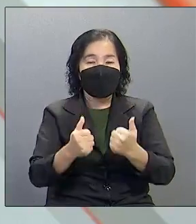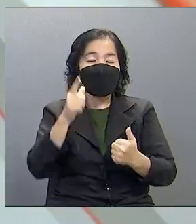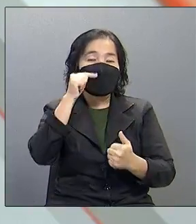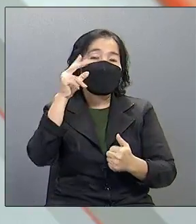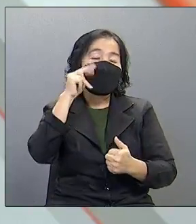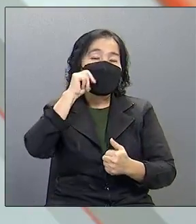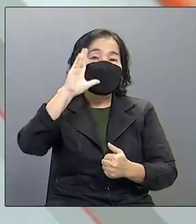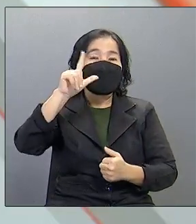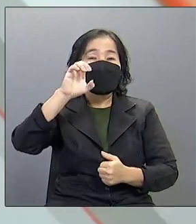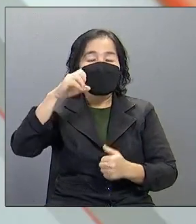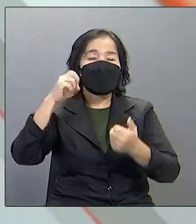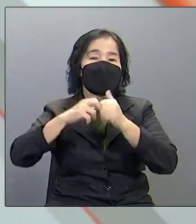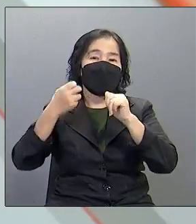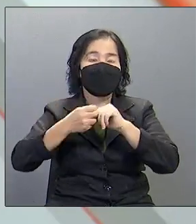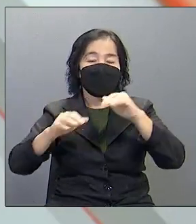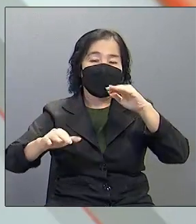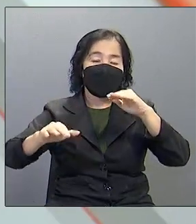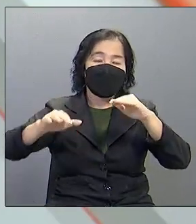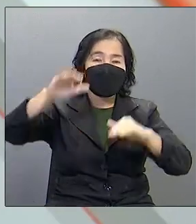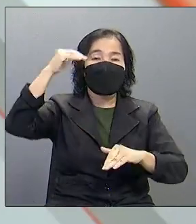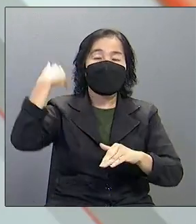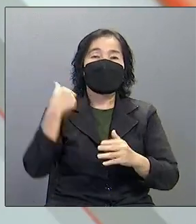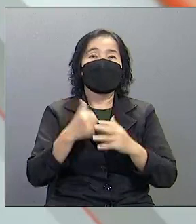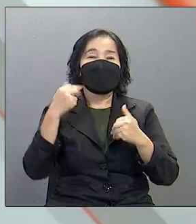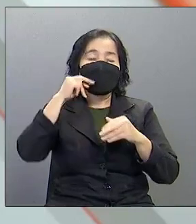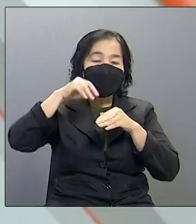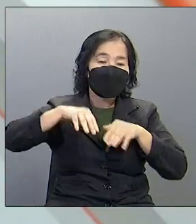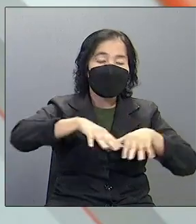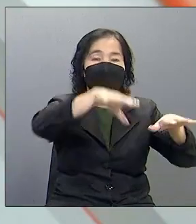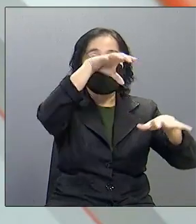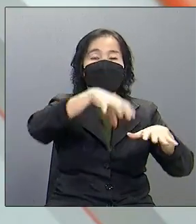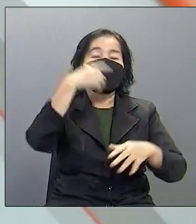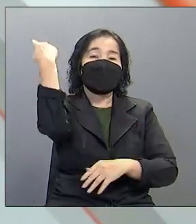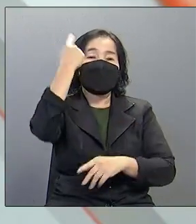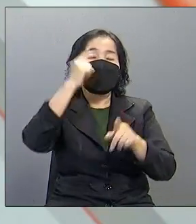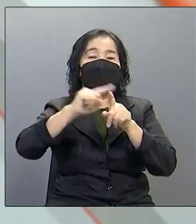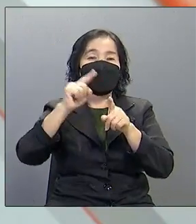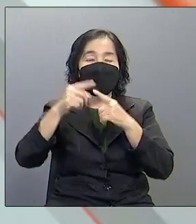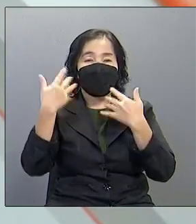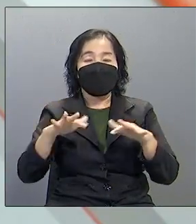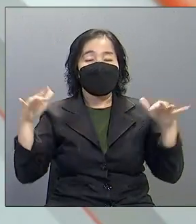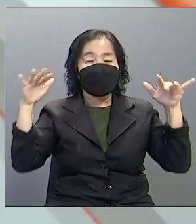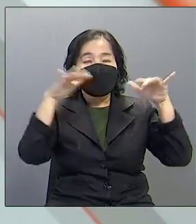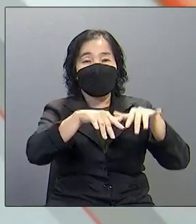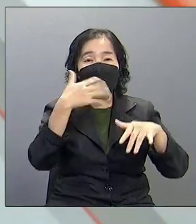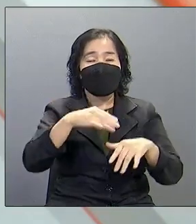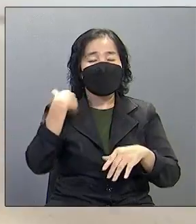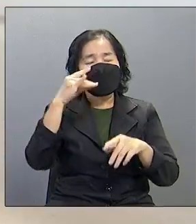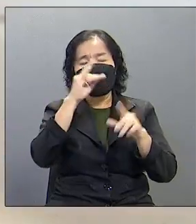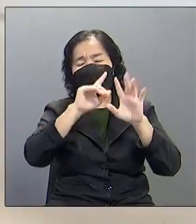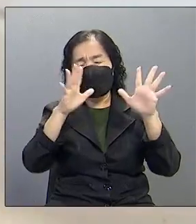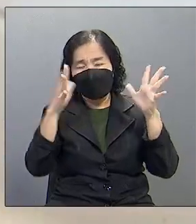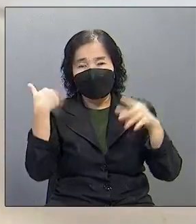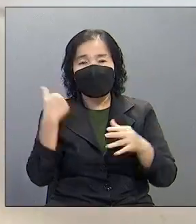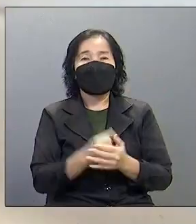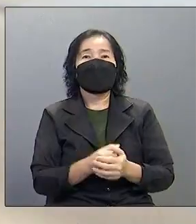ารนะคะ เพิมสูงขึ้นต่เนื่องอย่ลาสุดอ Dieu ท่วมวนอุทยาณกรสัมภีจุดนี้เปหงอาศัยของลิสมรรกจำนอนมากก็